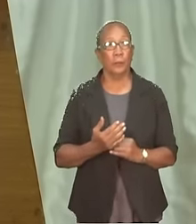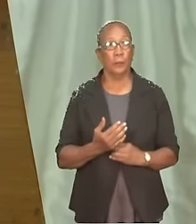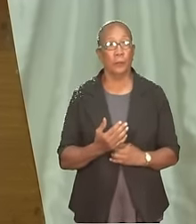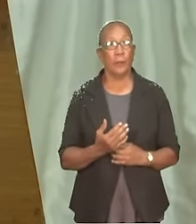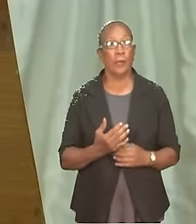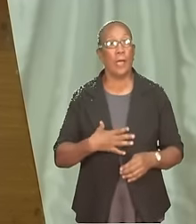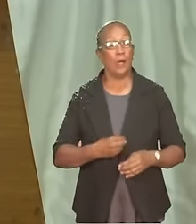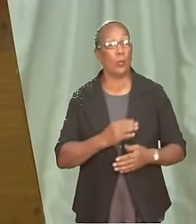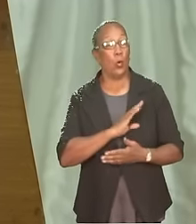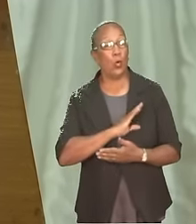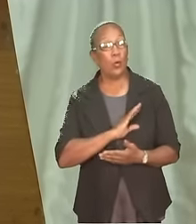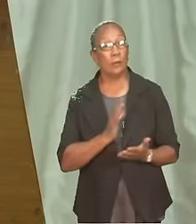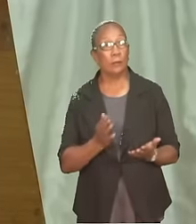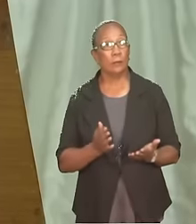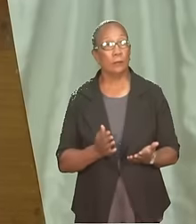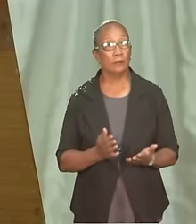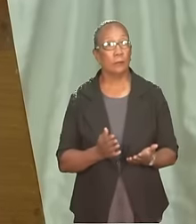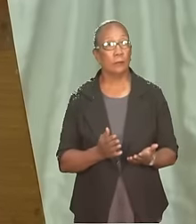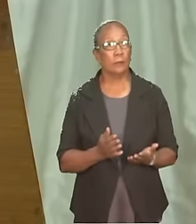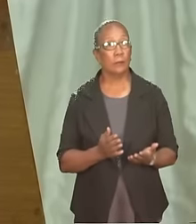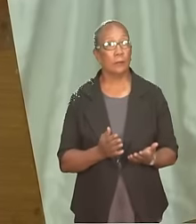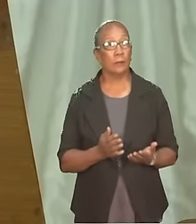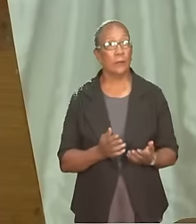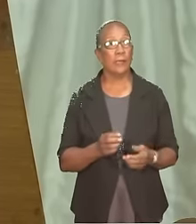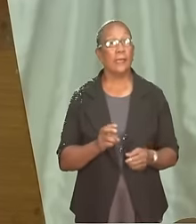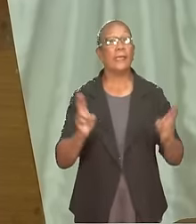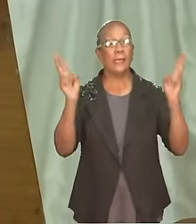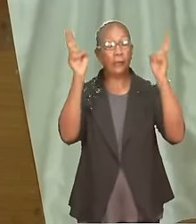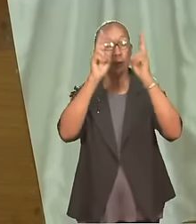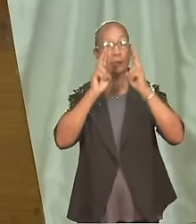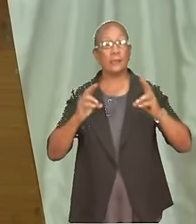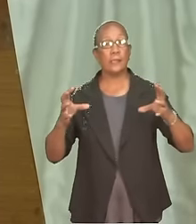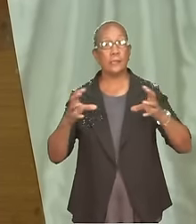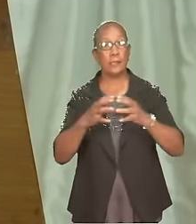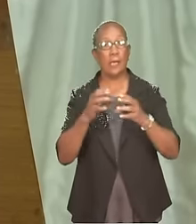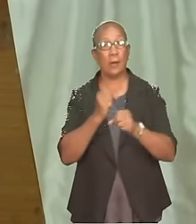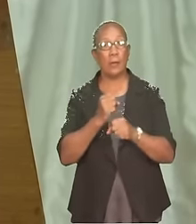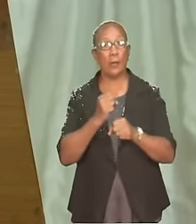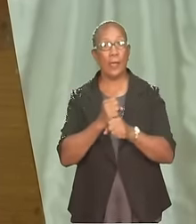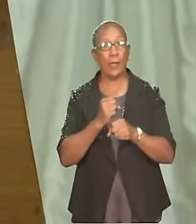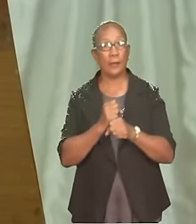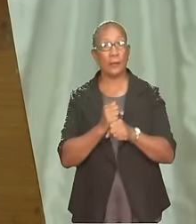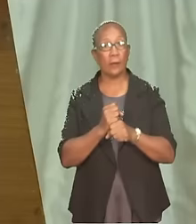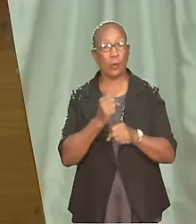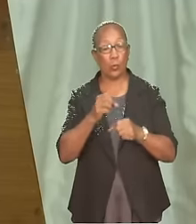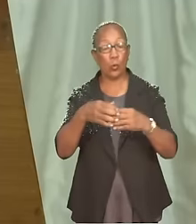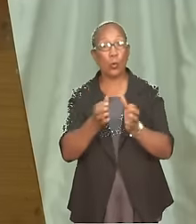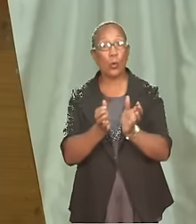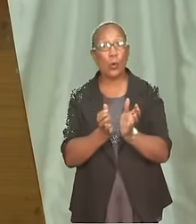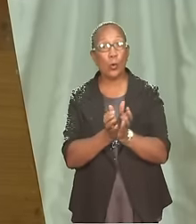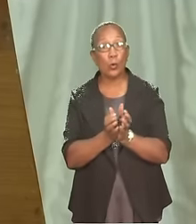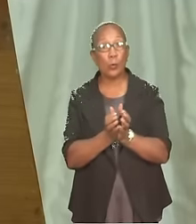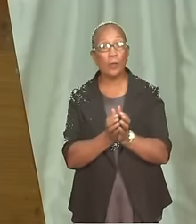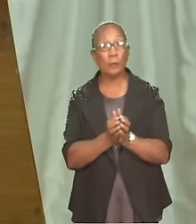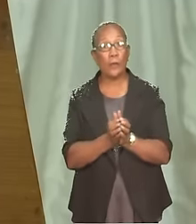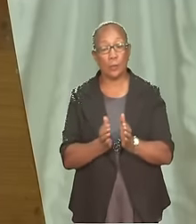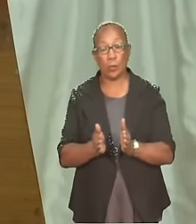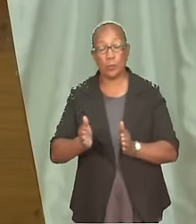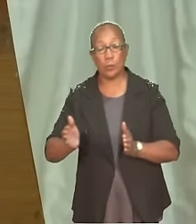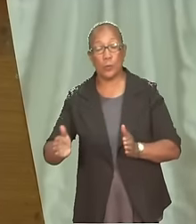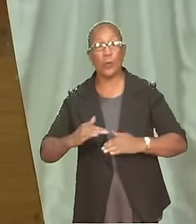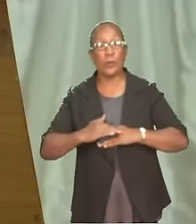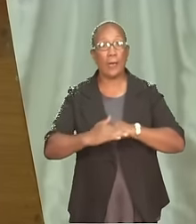We hebben ook onze internationale samenwerking versterkt, goede allianties gecreëerd met onze buurlanden, ook